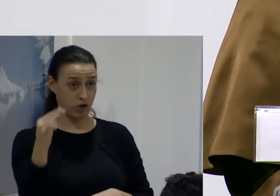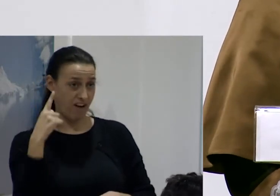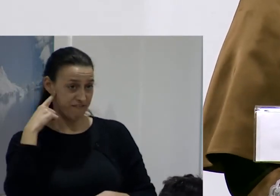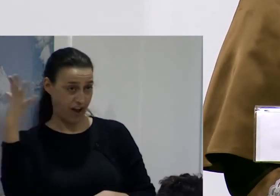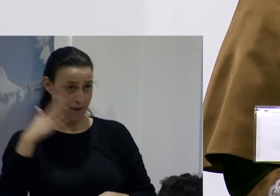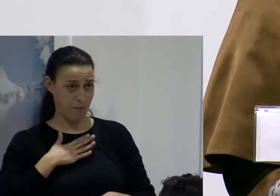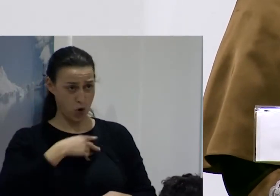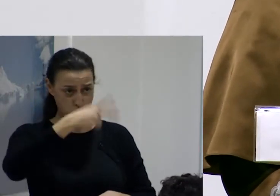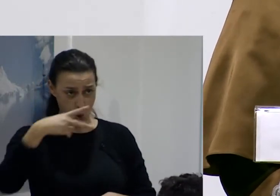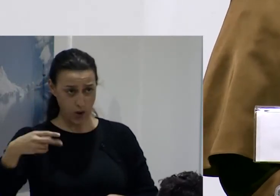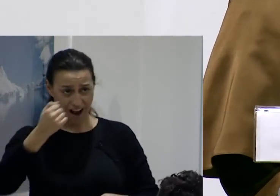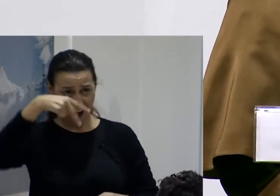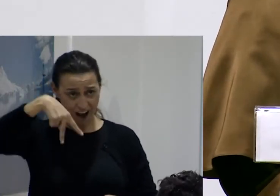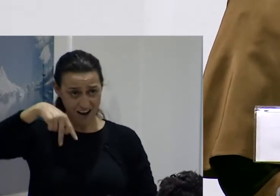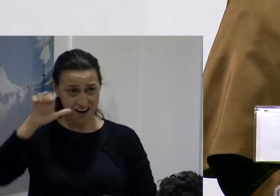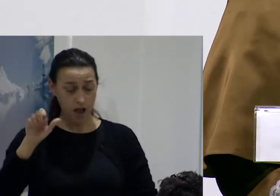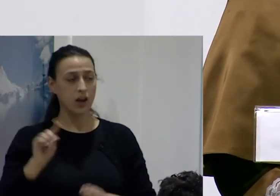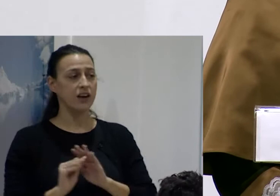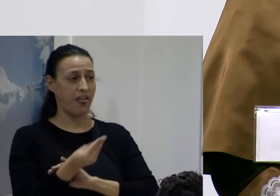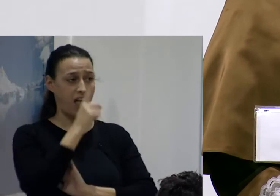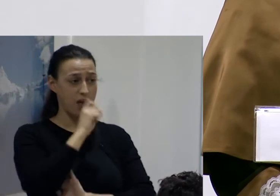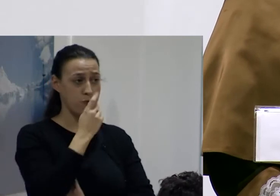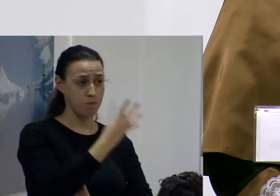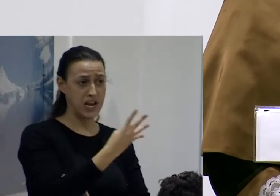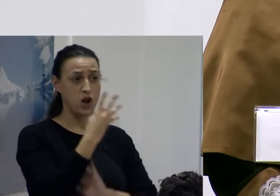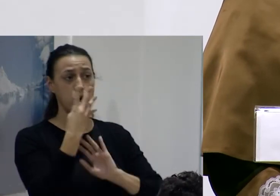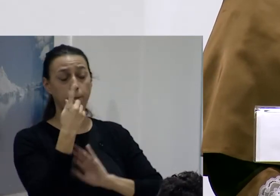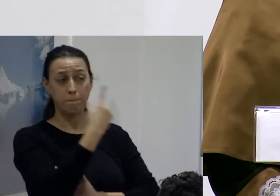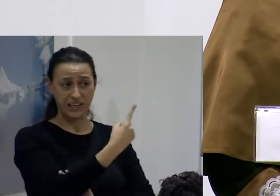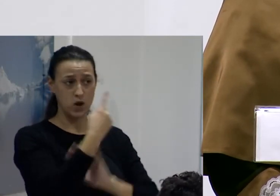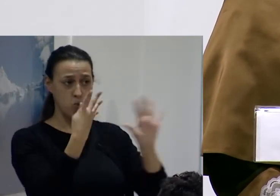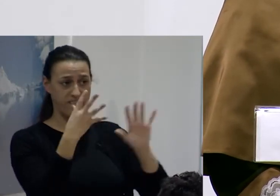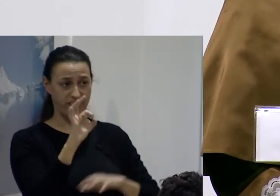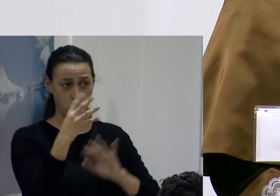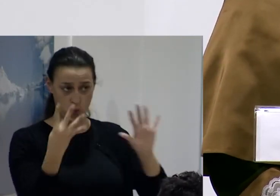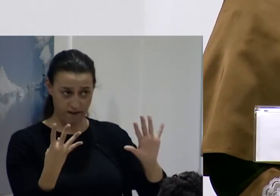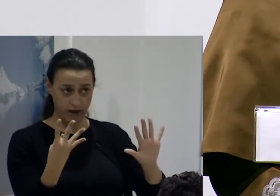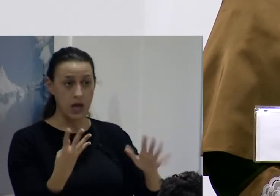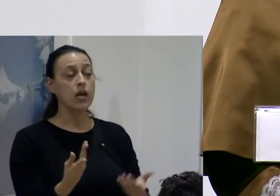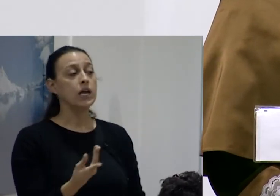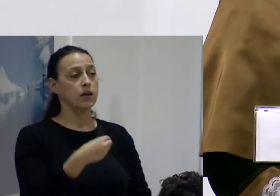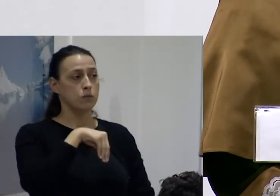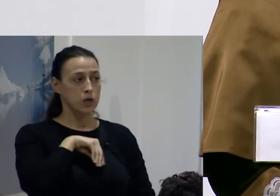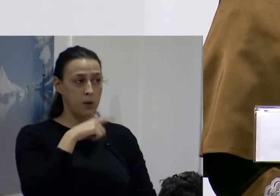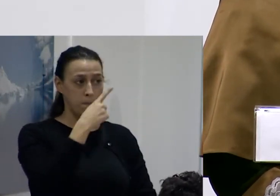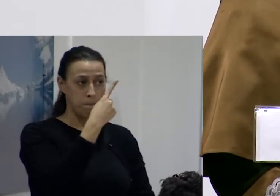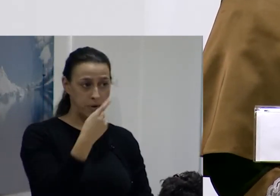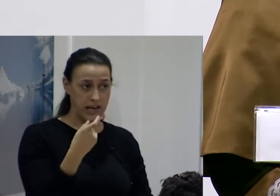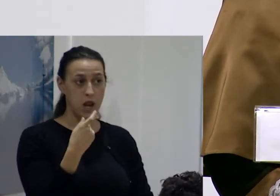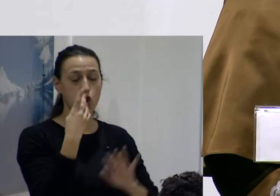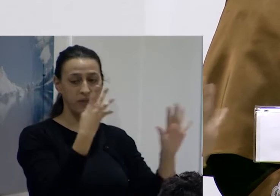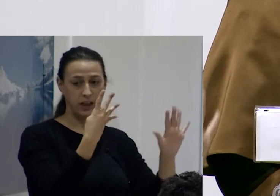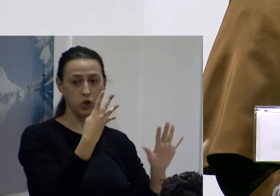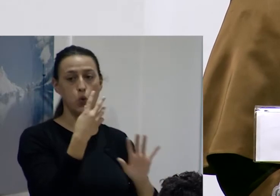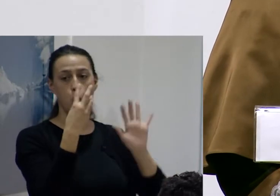noruega, nascuda l'any 1909 i morta l'any 1987, de la qual